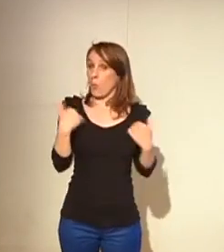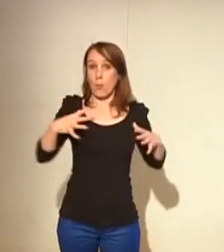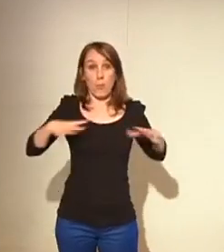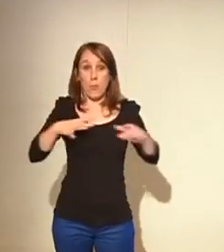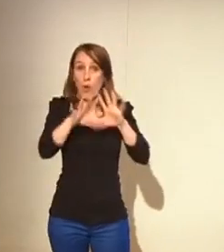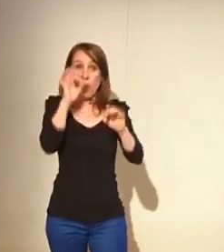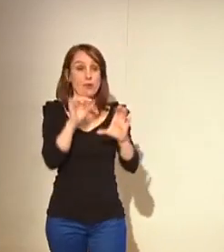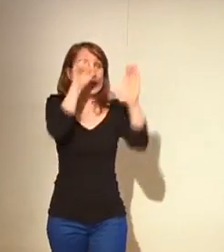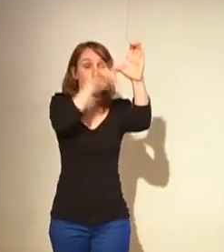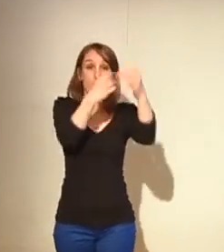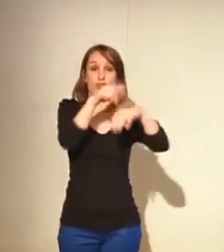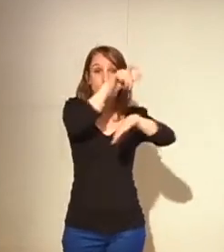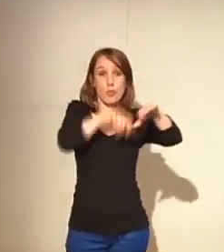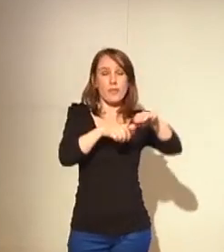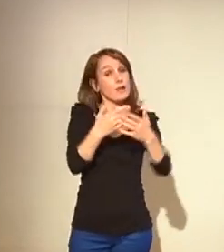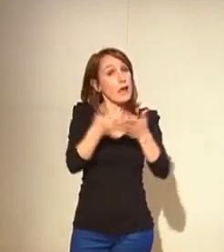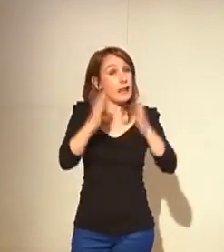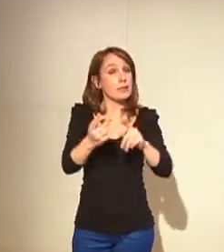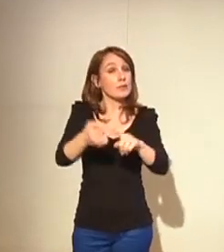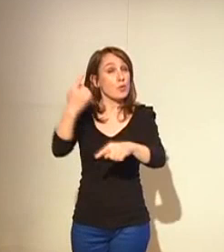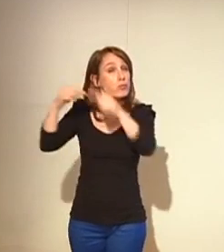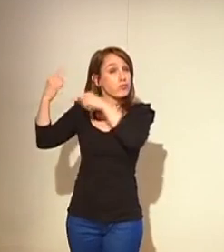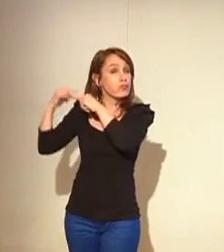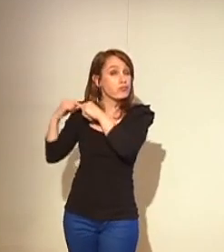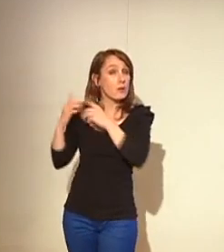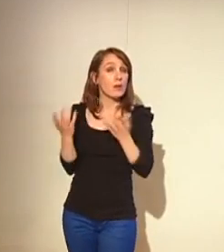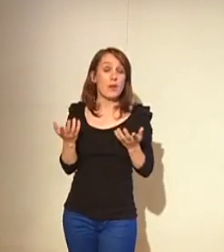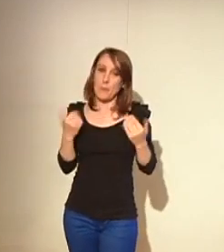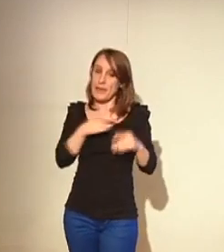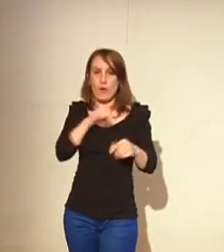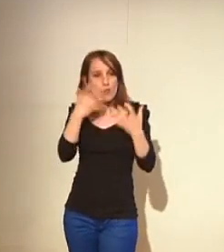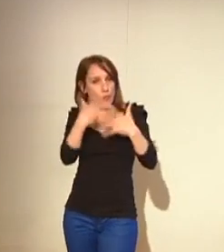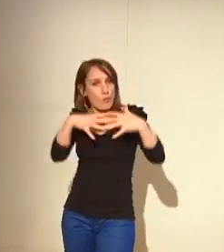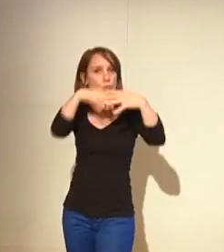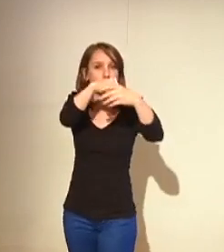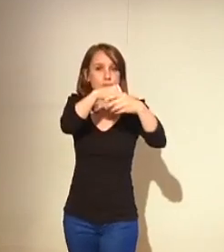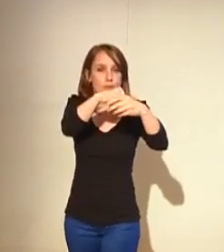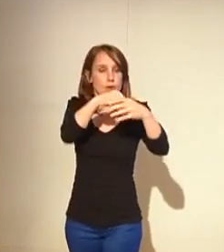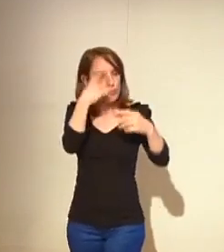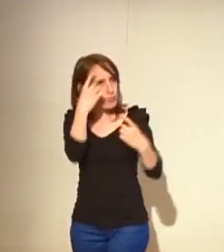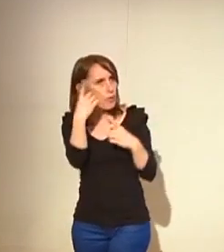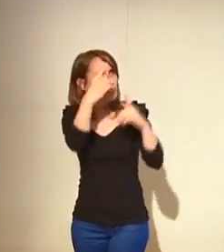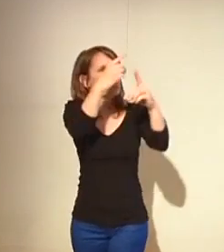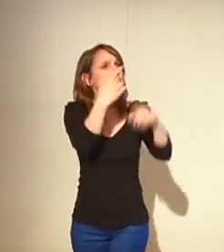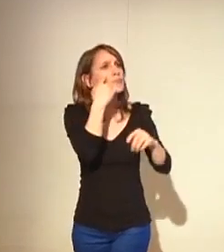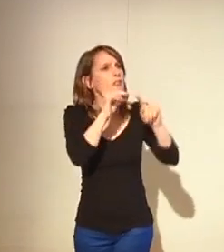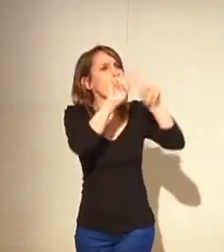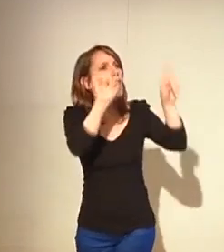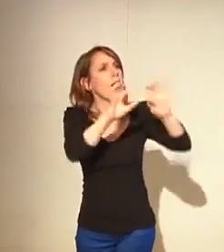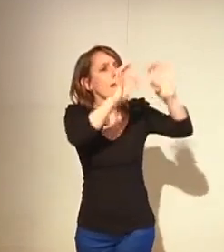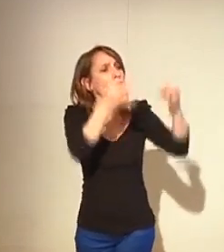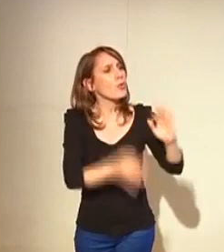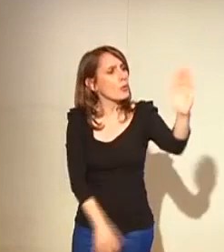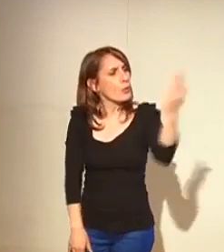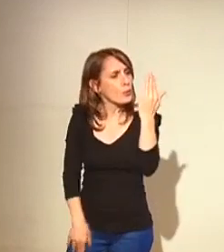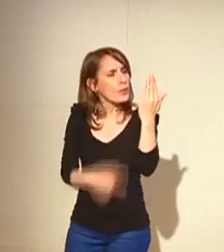une décision qui remonte à assez loin dans le temps mais nous souhaitons y aller pour porter cette parole pour demander des comptes pour demander d'abord l'accès aux